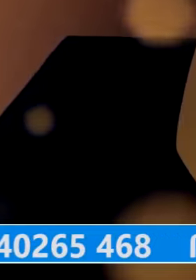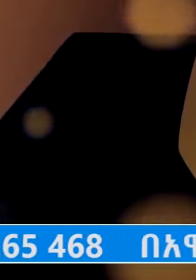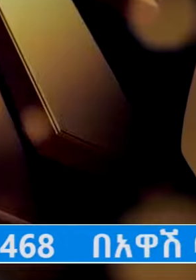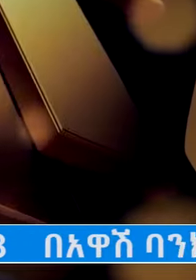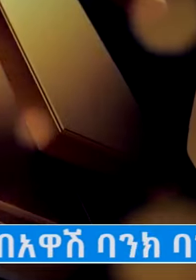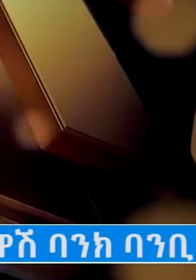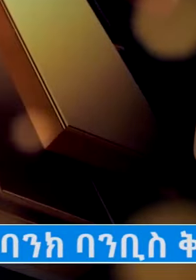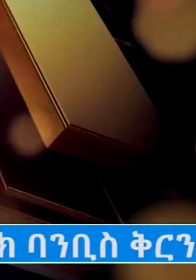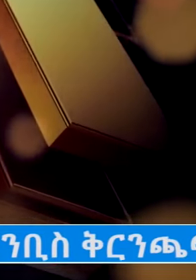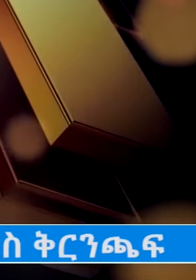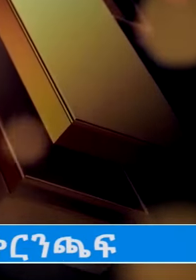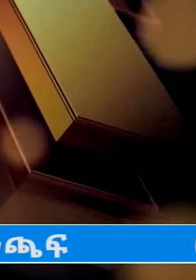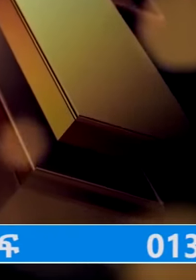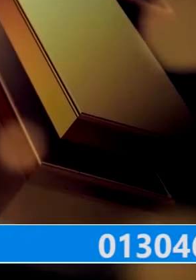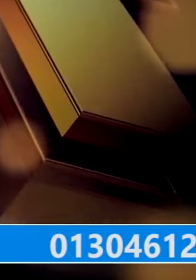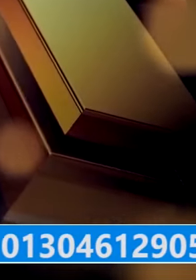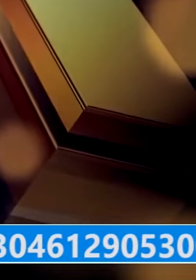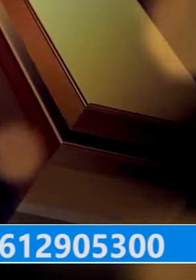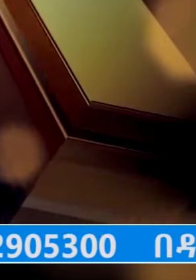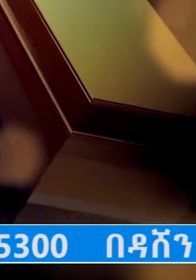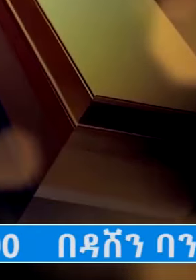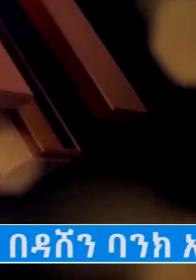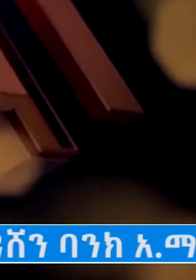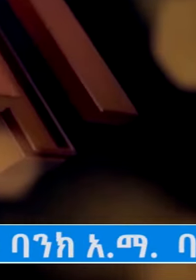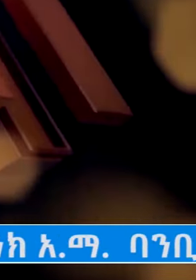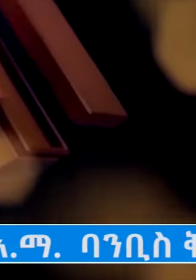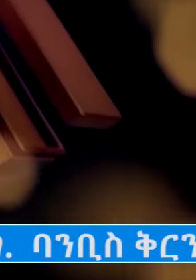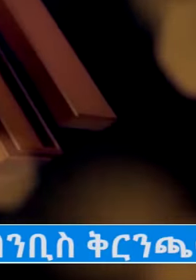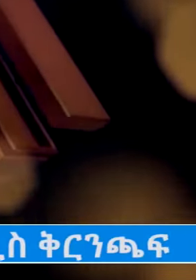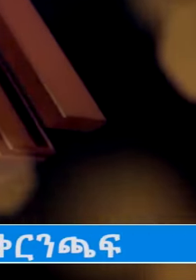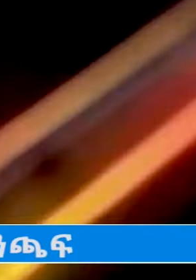أسرينيا فوق باقال بمكينيت إساتن بمدقف لنسا